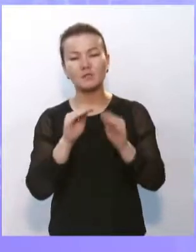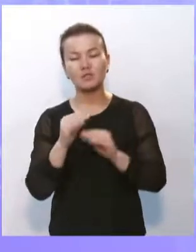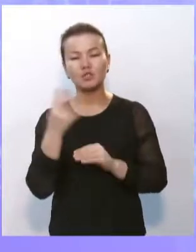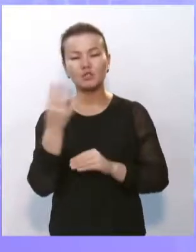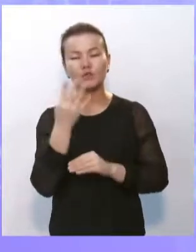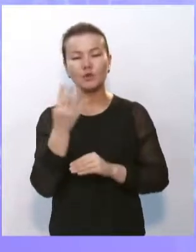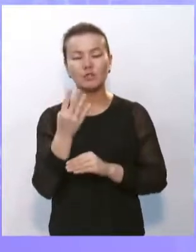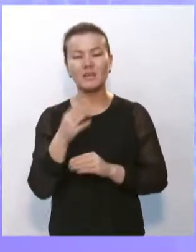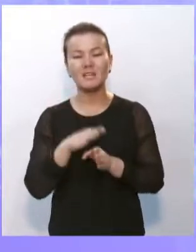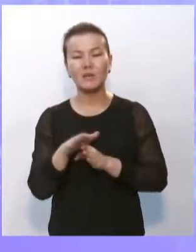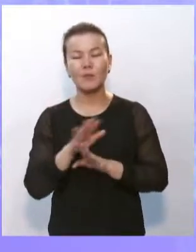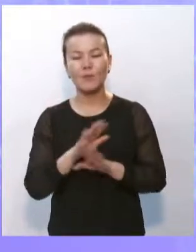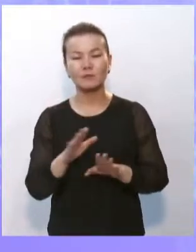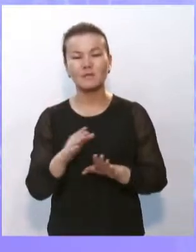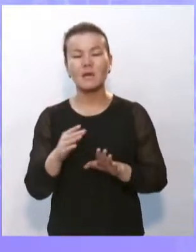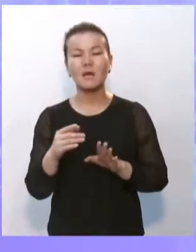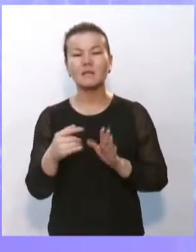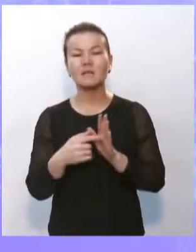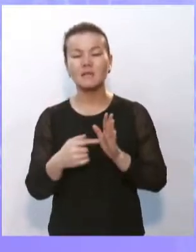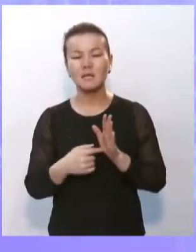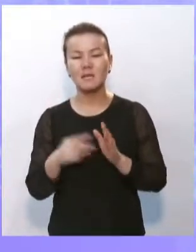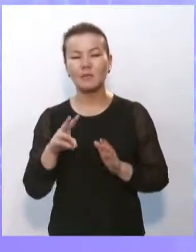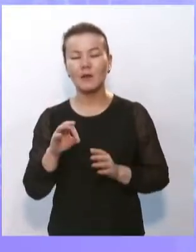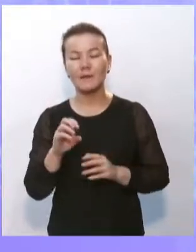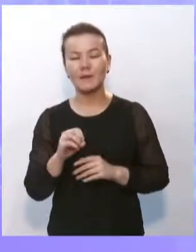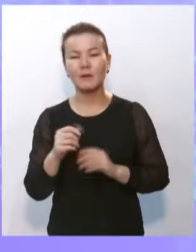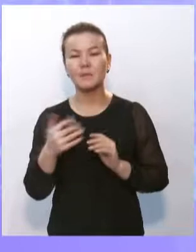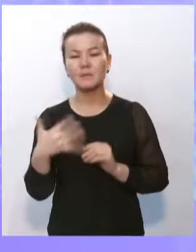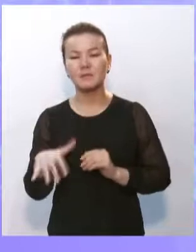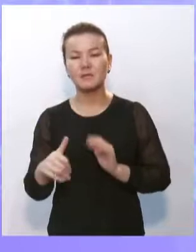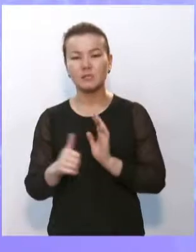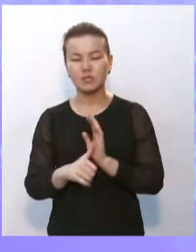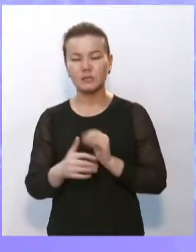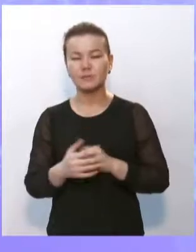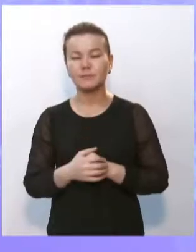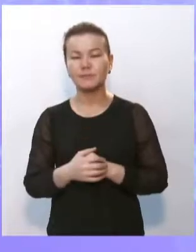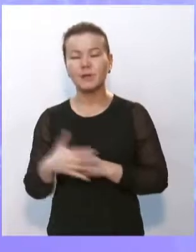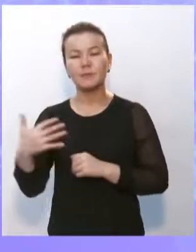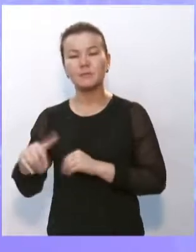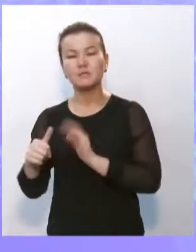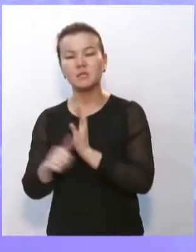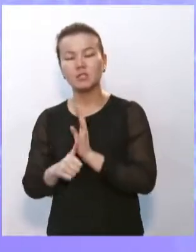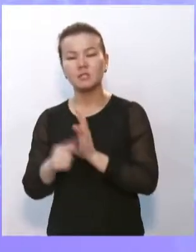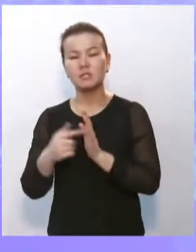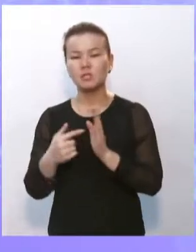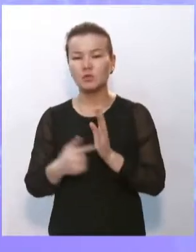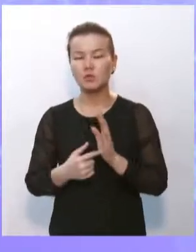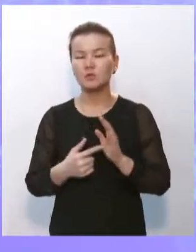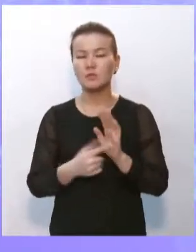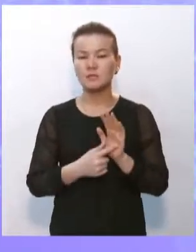четвертое неполное делимое 56 разделил его на 7